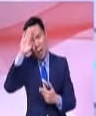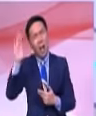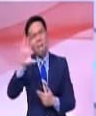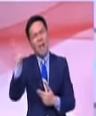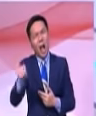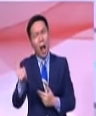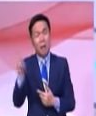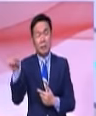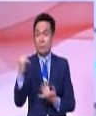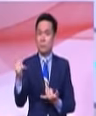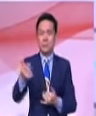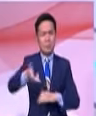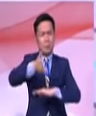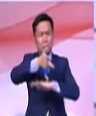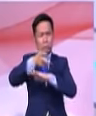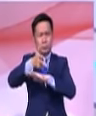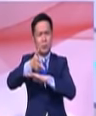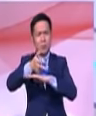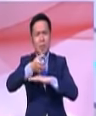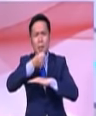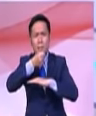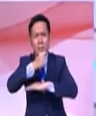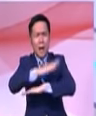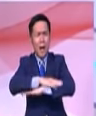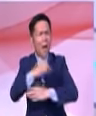Bayu. Silakan dia.